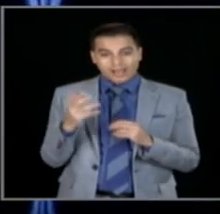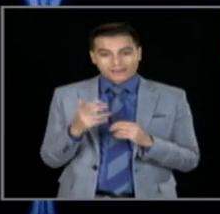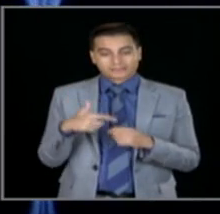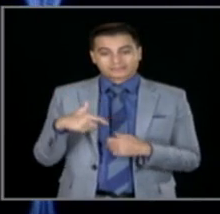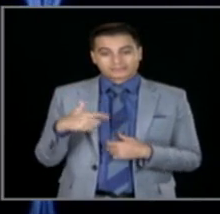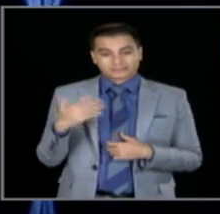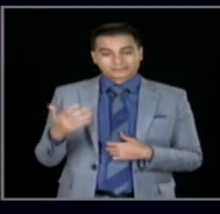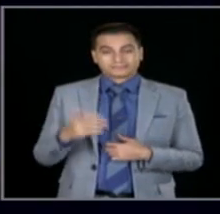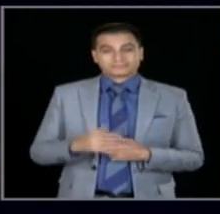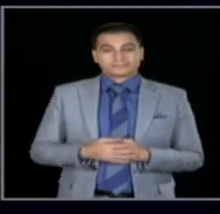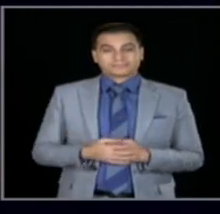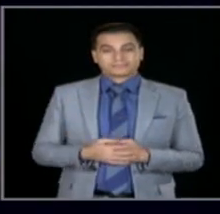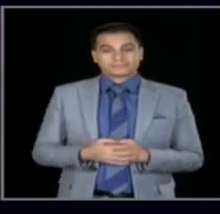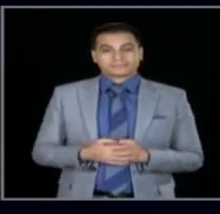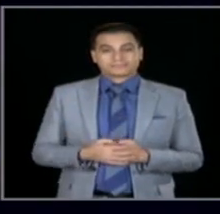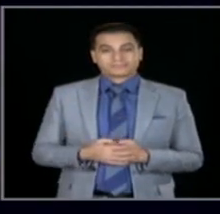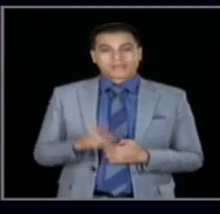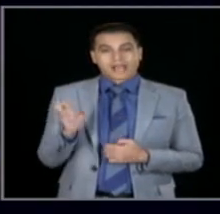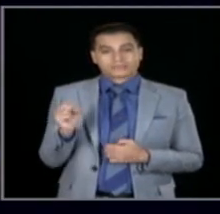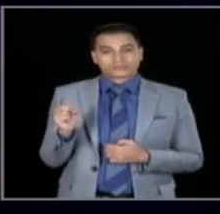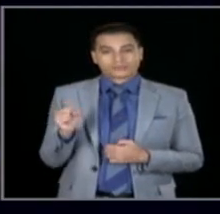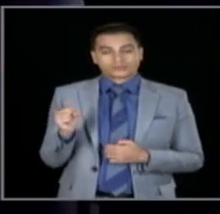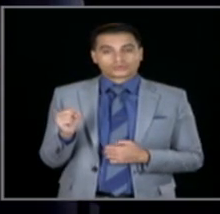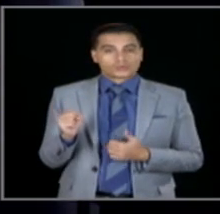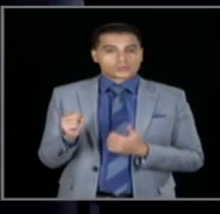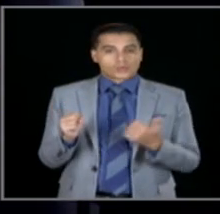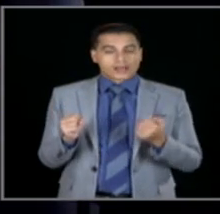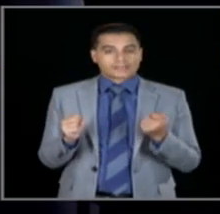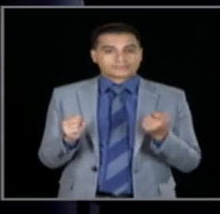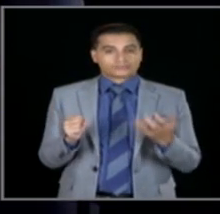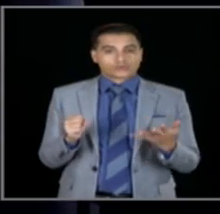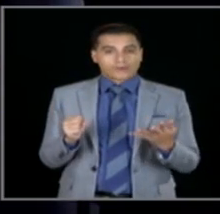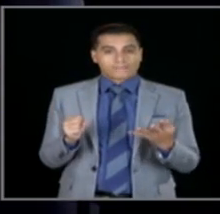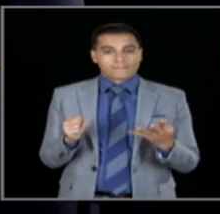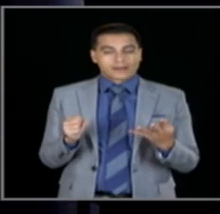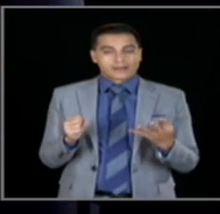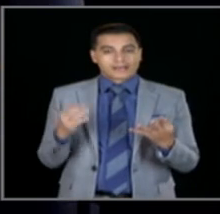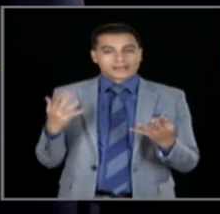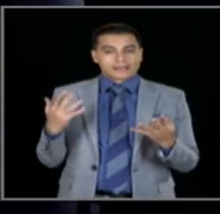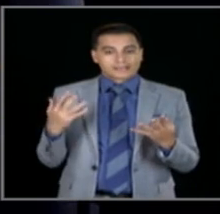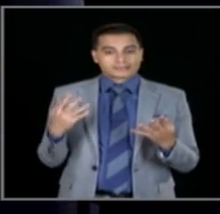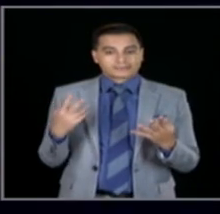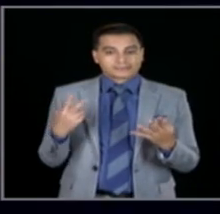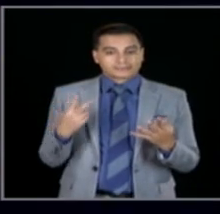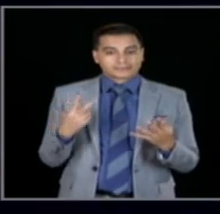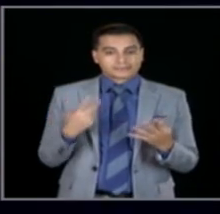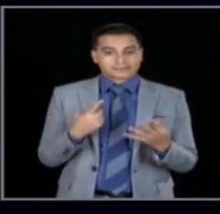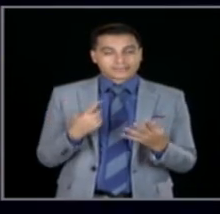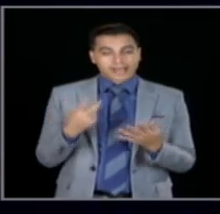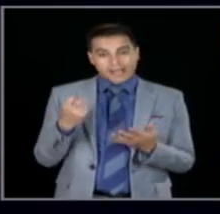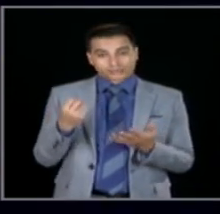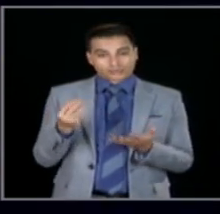60 25 وخمسه واربعين سبعين فريق الاندلس